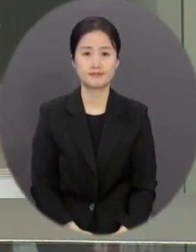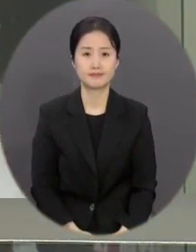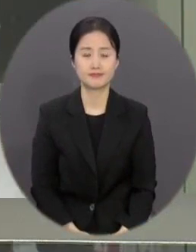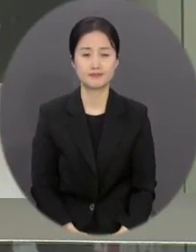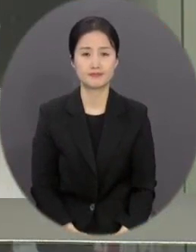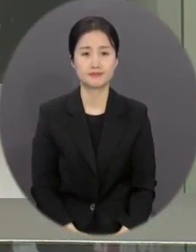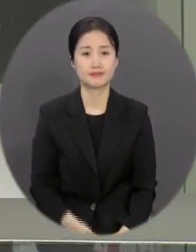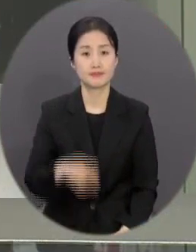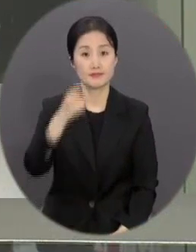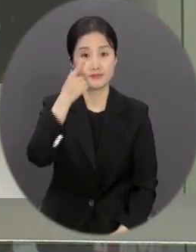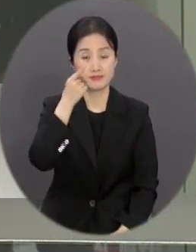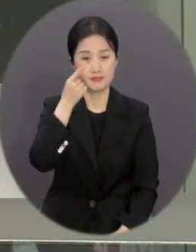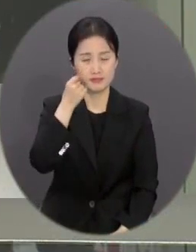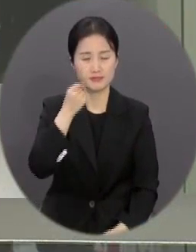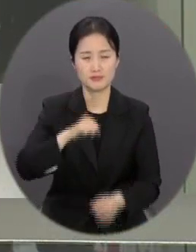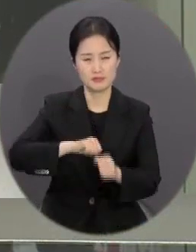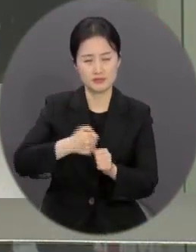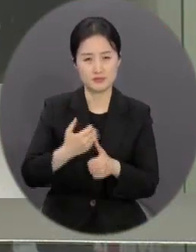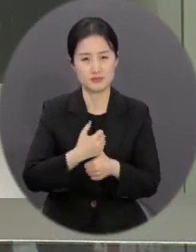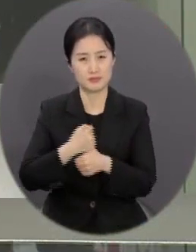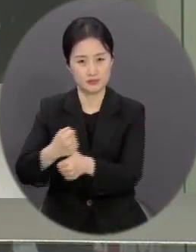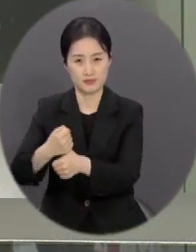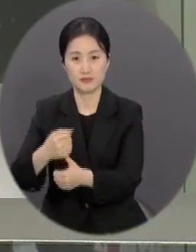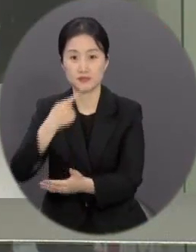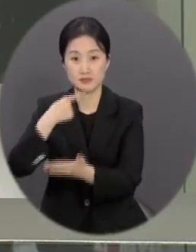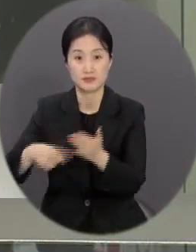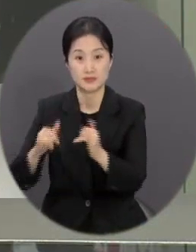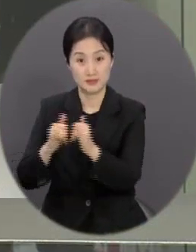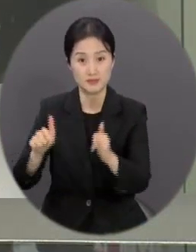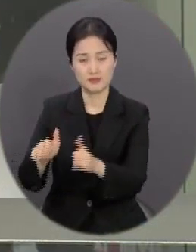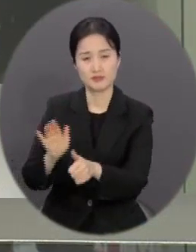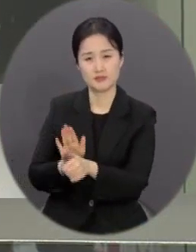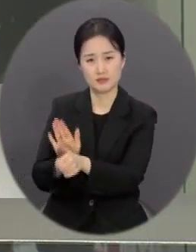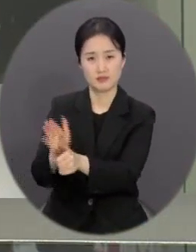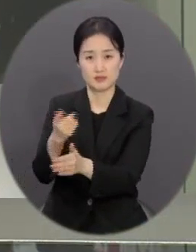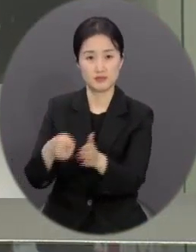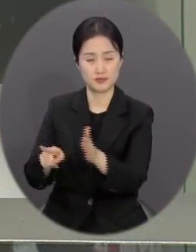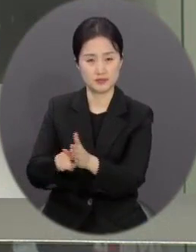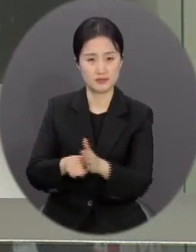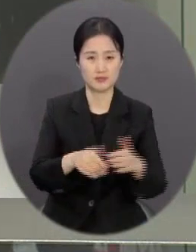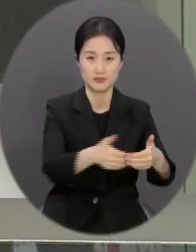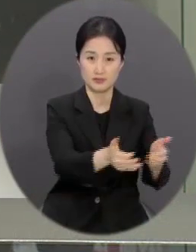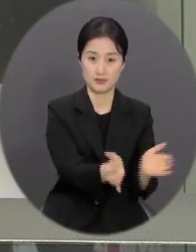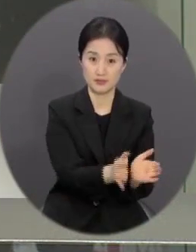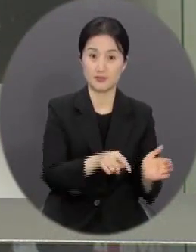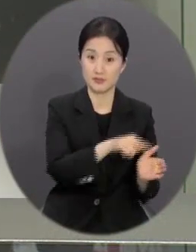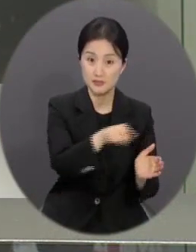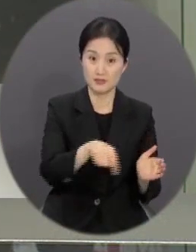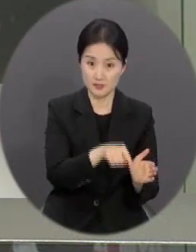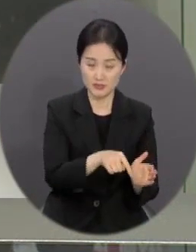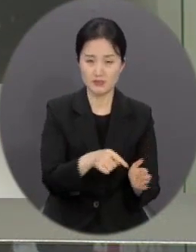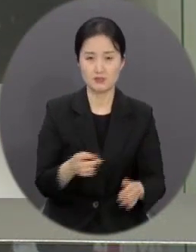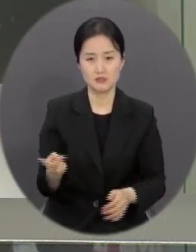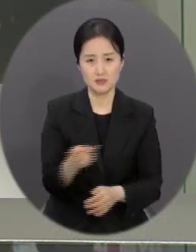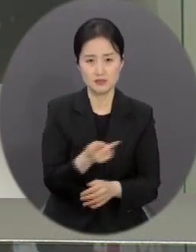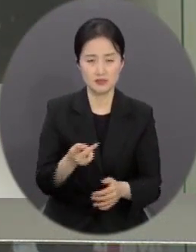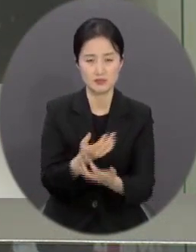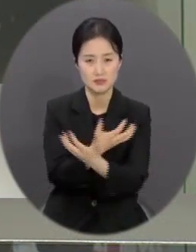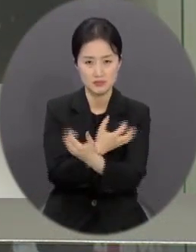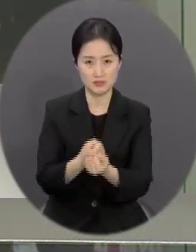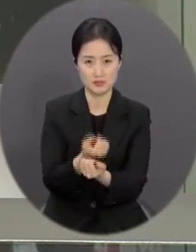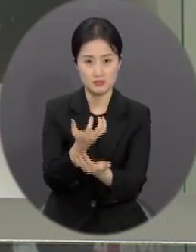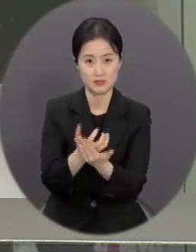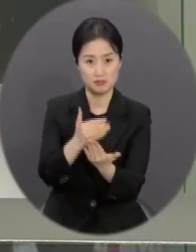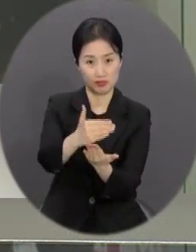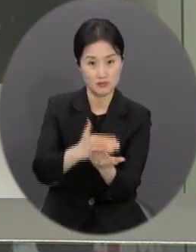일제 강제동원 피해자들을 돕는 시민단체가 10여 년 전 피해자들과 맺은 약정서가 최근 문제가 되고 있죠.